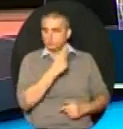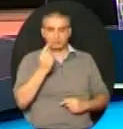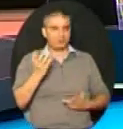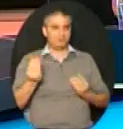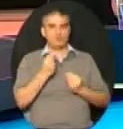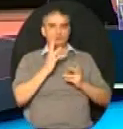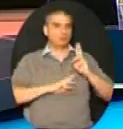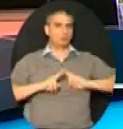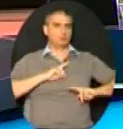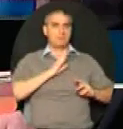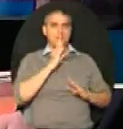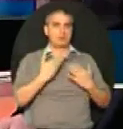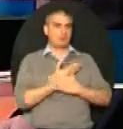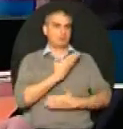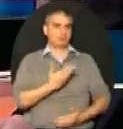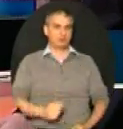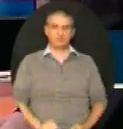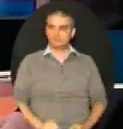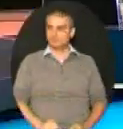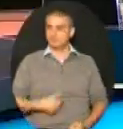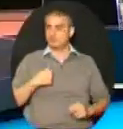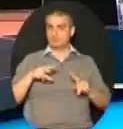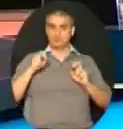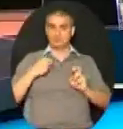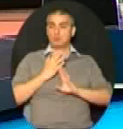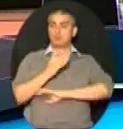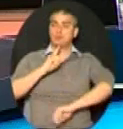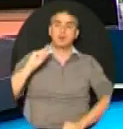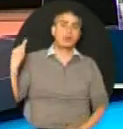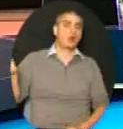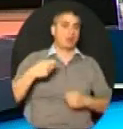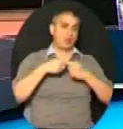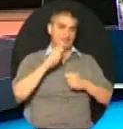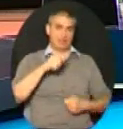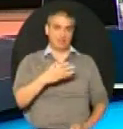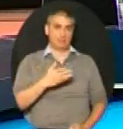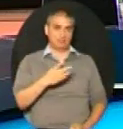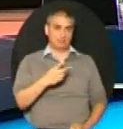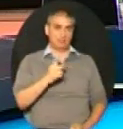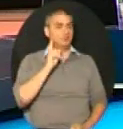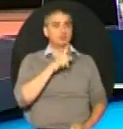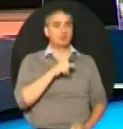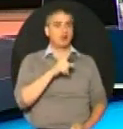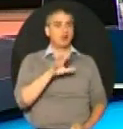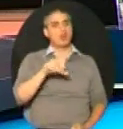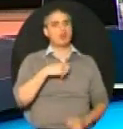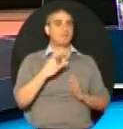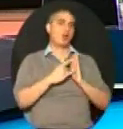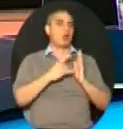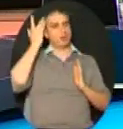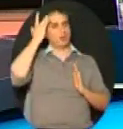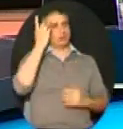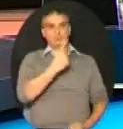יש לכם איזה צרה חדשה. אני בהזדמנות זו פונה לכל חברי הכנסת שמה שנקרא לוקחים את החוק